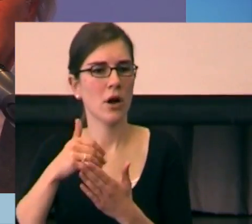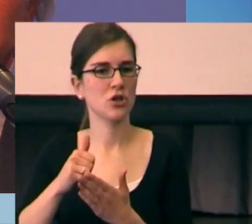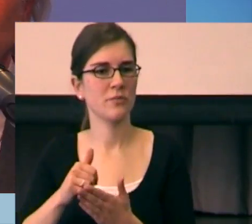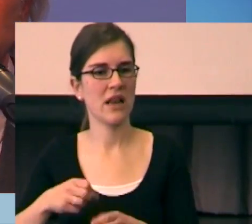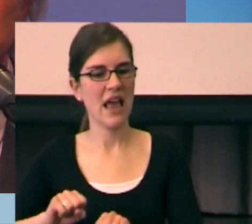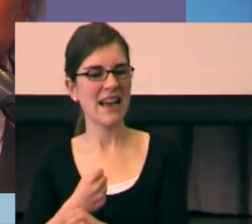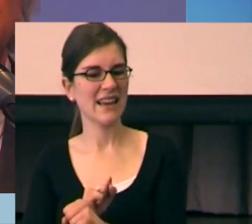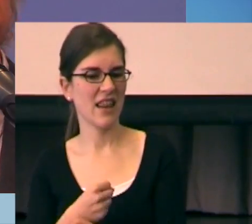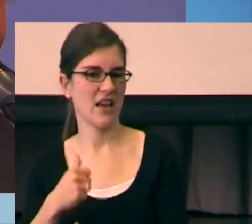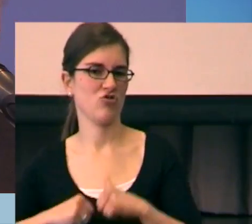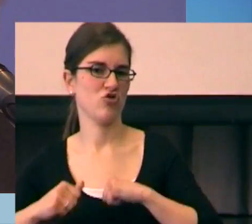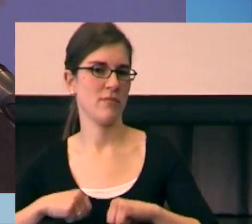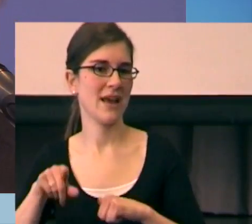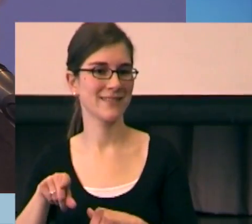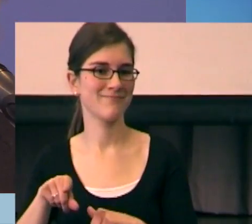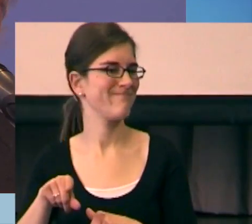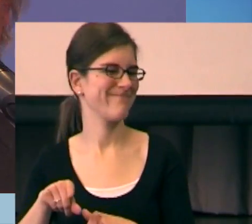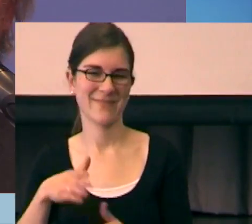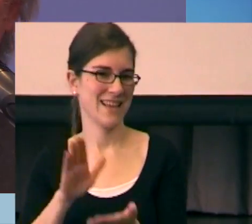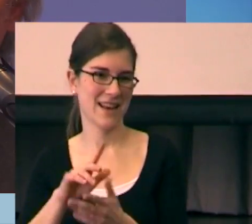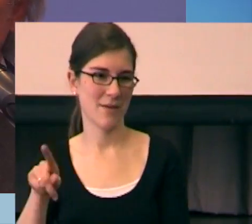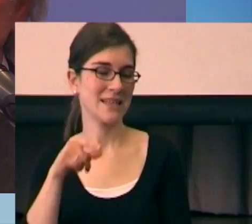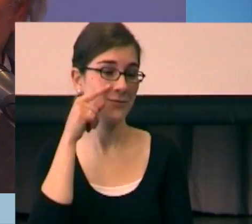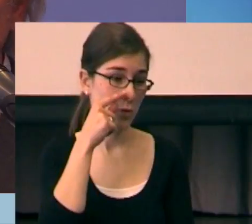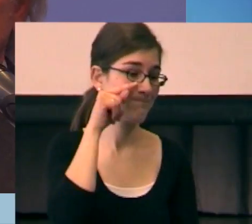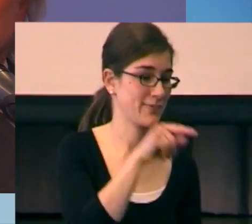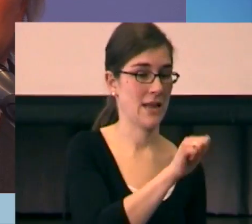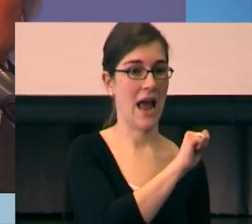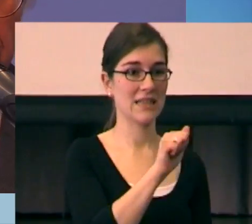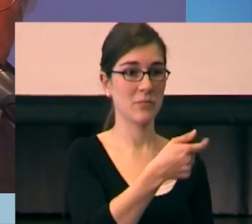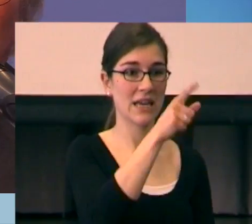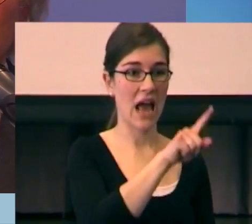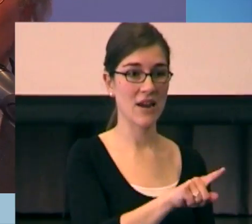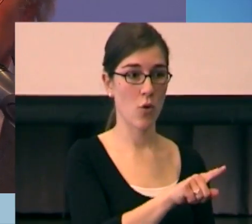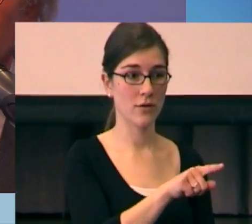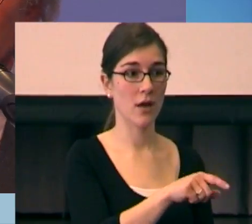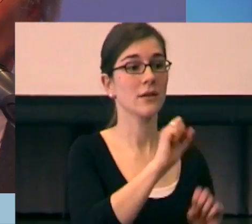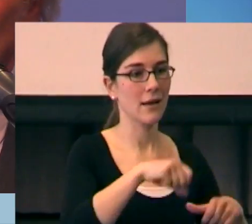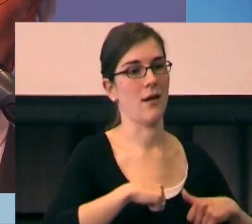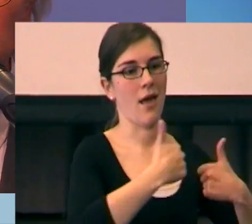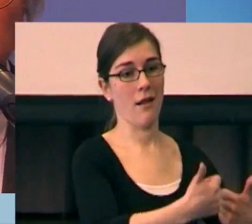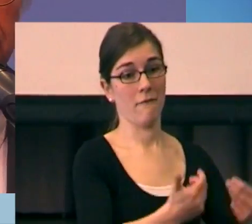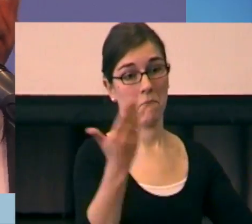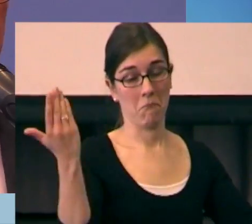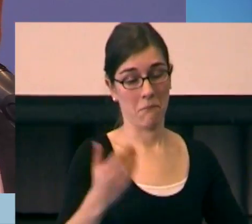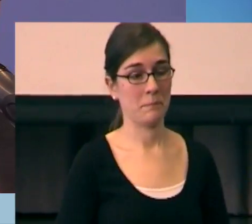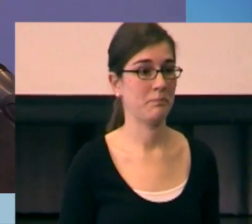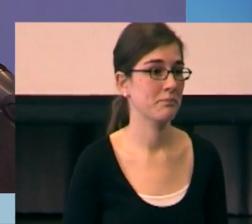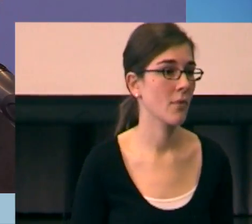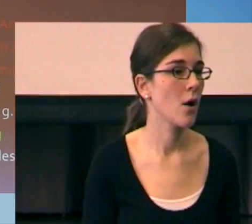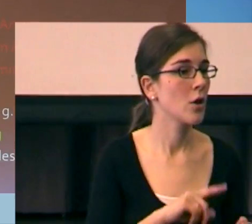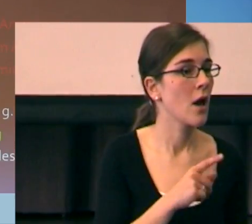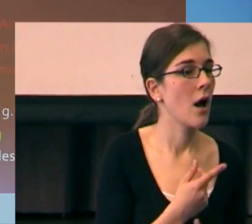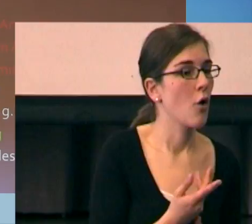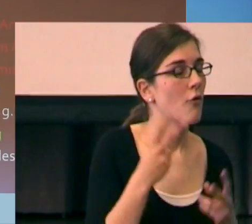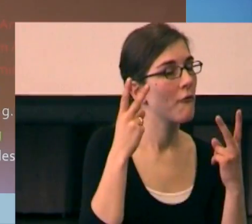bei Gelenkveränderungen nimmt, haben diesen Effekt nicht. Also Aspirin 100 kann das helfen. Und, was ganz wichtig